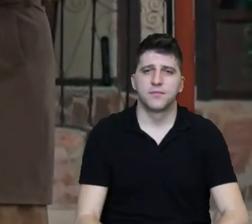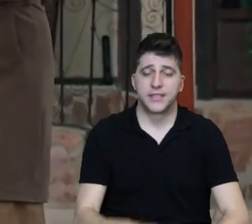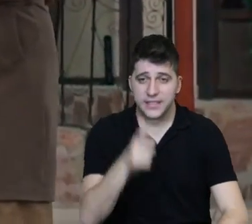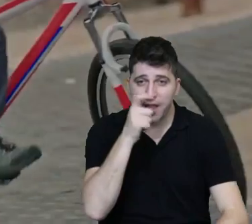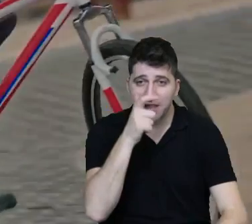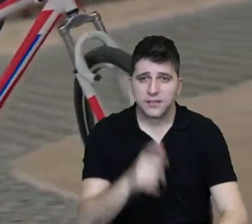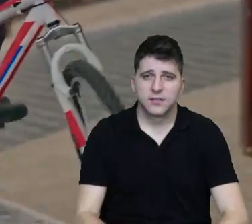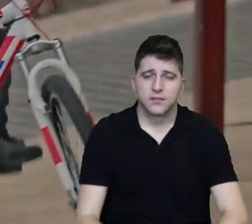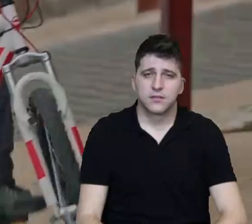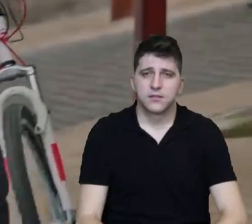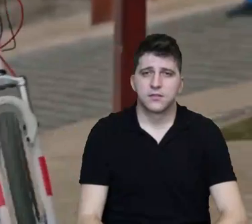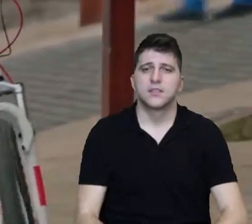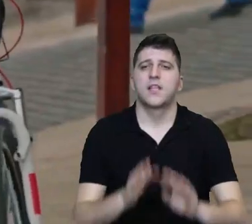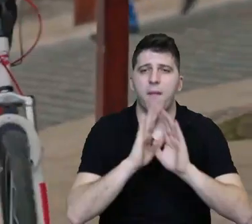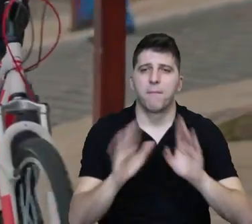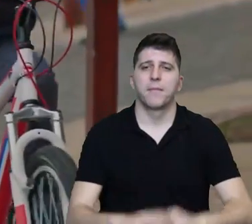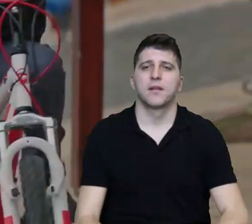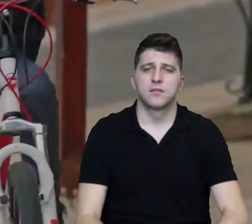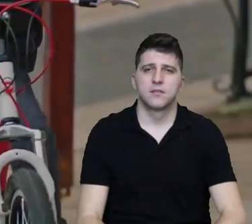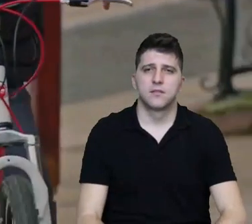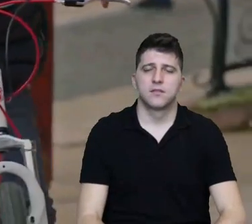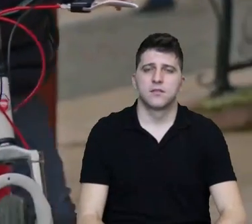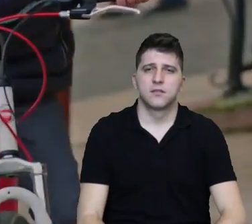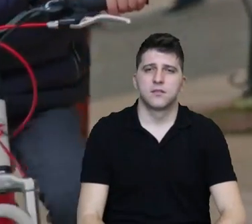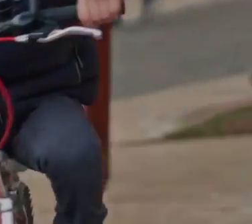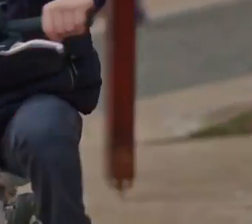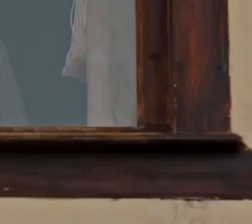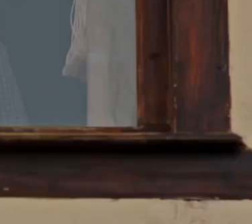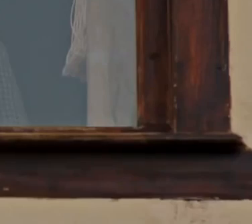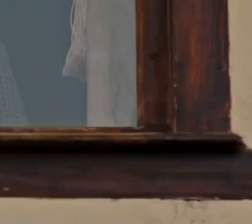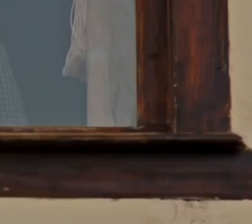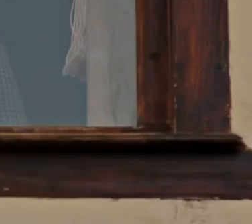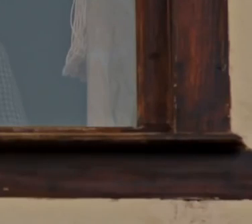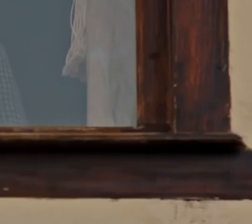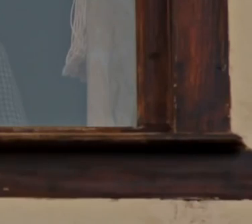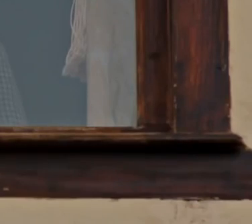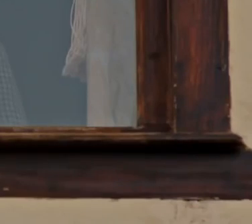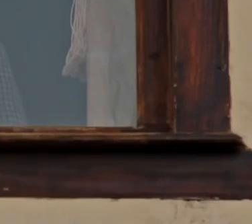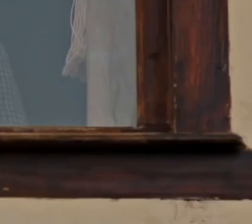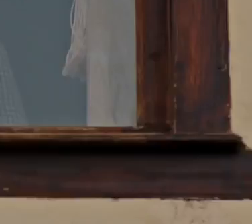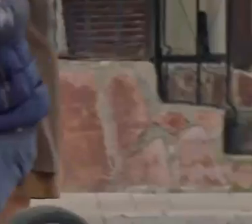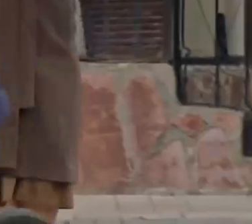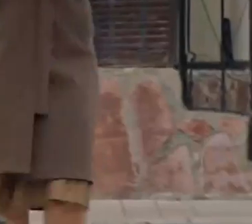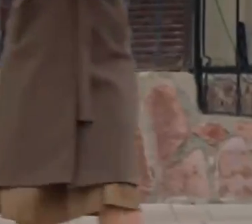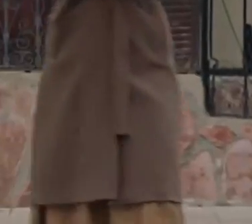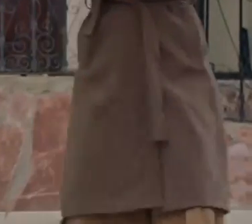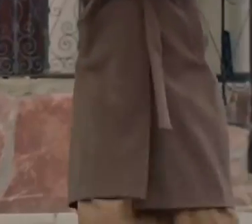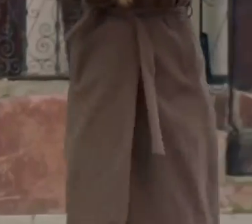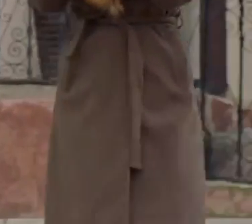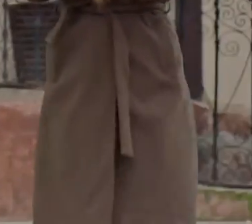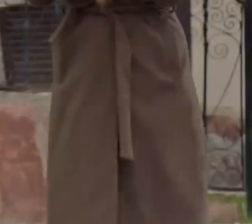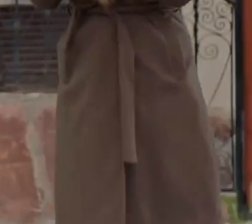et. Kapı önünde geziyor. Ejder düşünceli ifadesiyle üst kattan izlemeye devam ediyor.